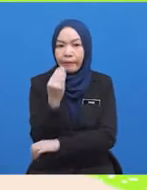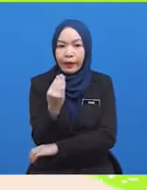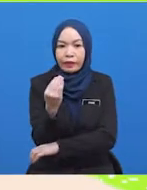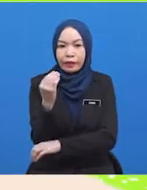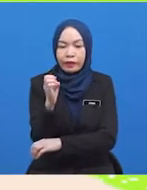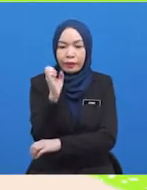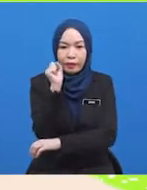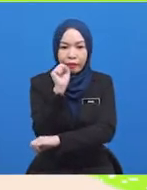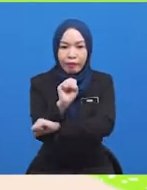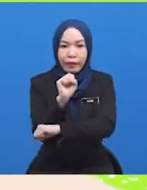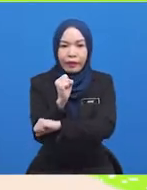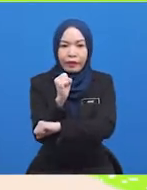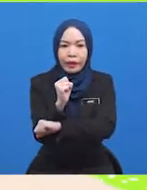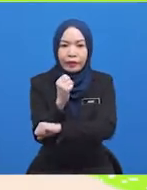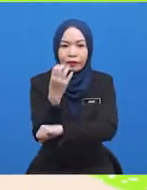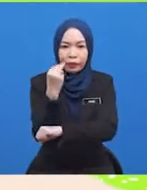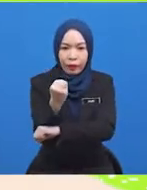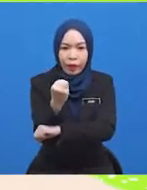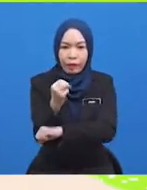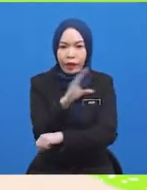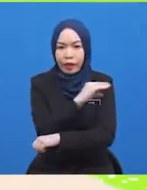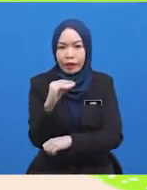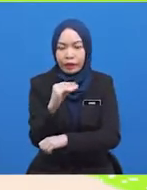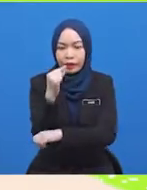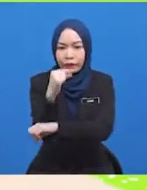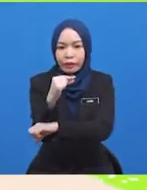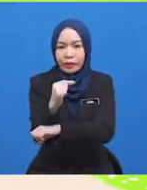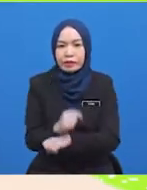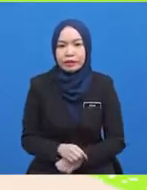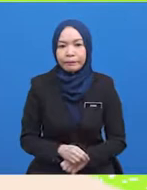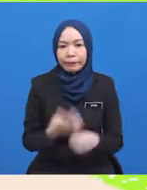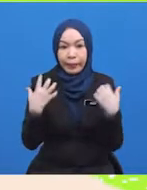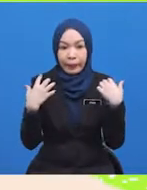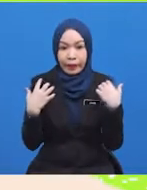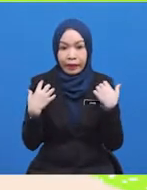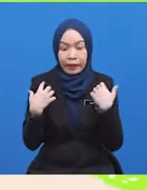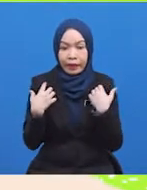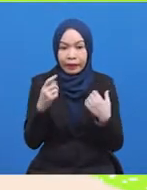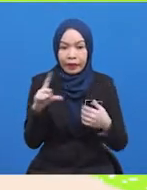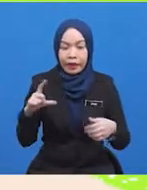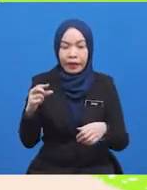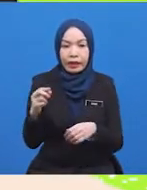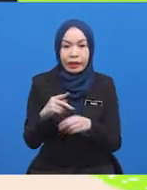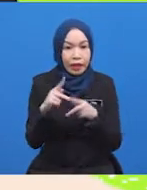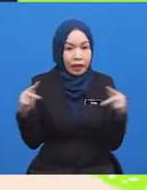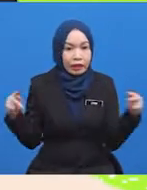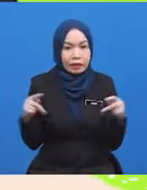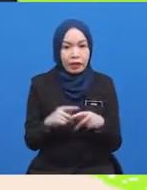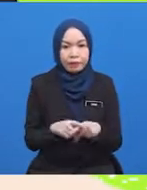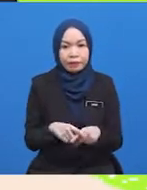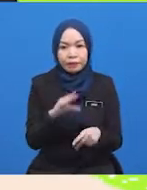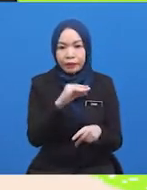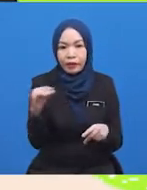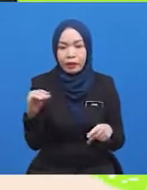kuarsit. Batu marmar mempunyai tekstur yang kasar dan berasal daripada batu kapur.